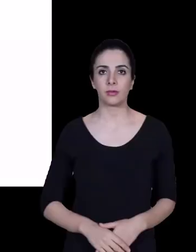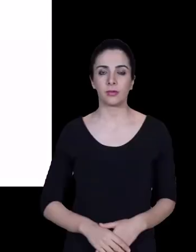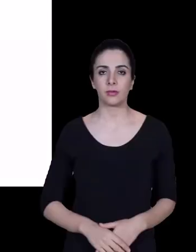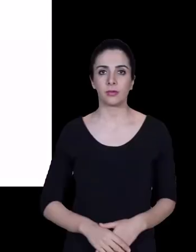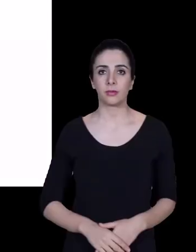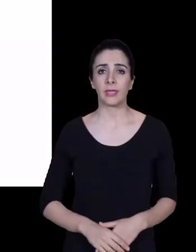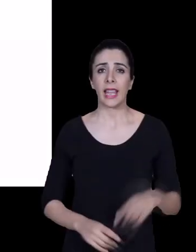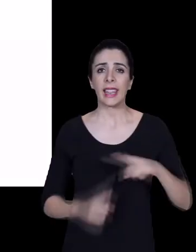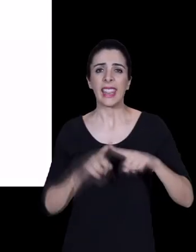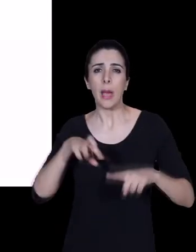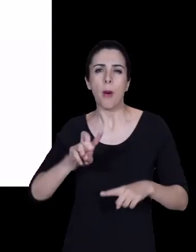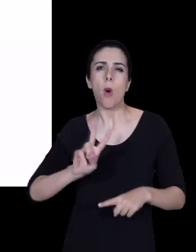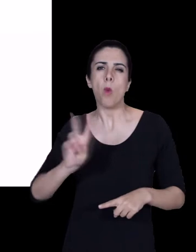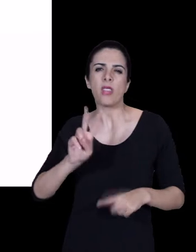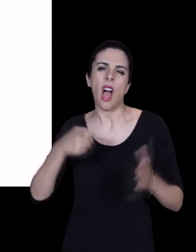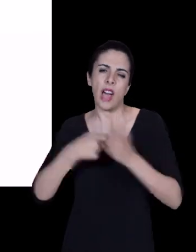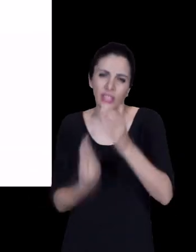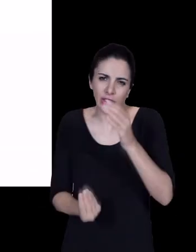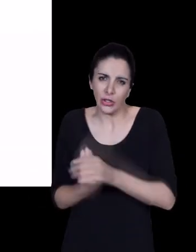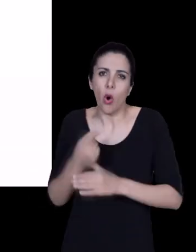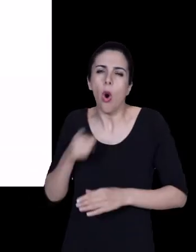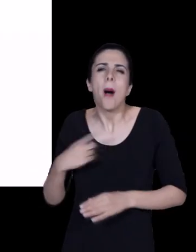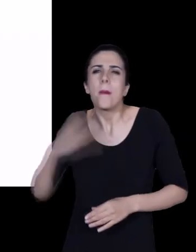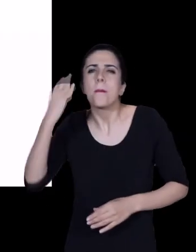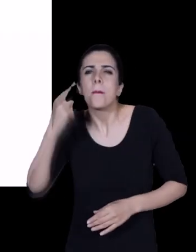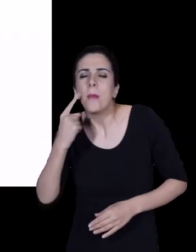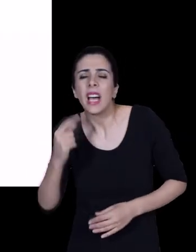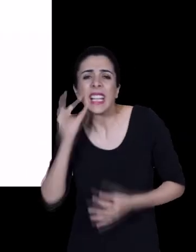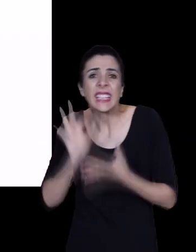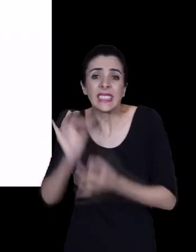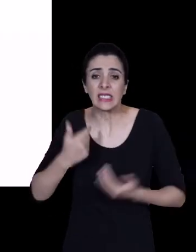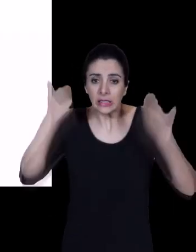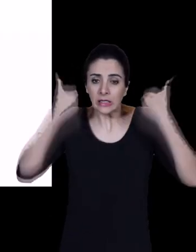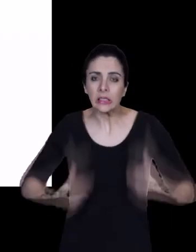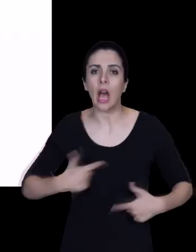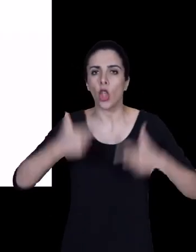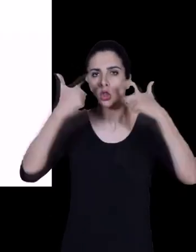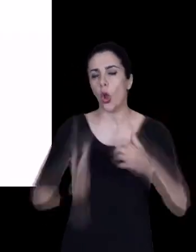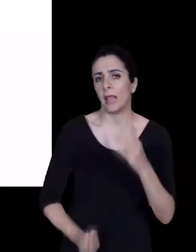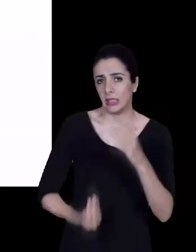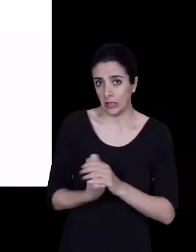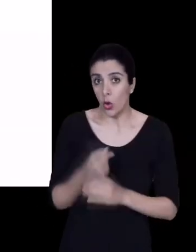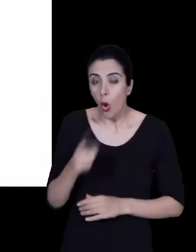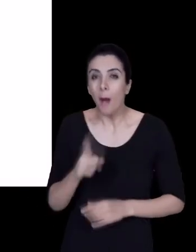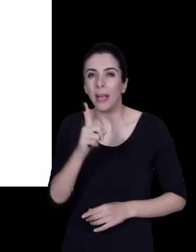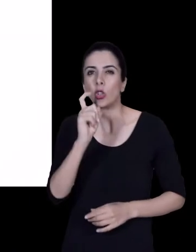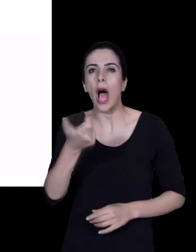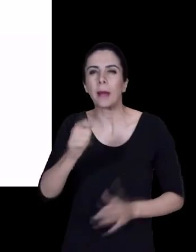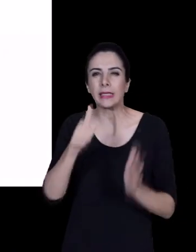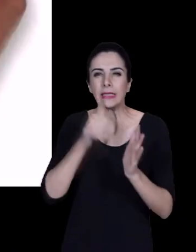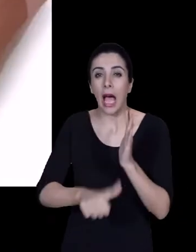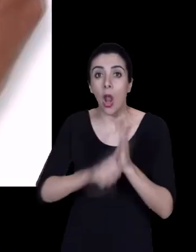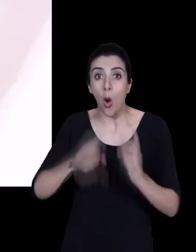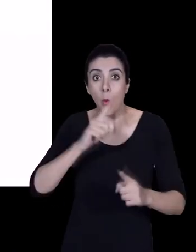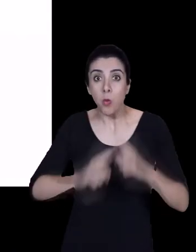alındı. Tıbbi model olarak da adlandırılan ve bir anlamda bireyi kendi durumundan sorumlu tutan bu yaklaşıma, 1960'ların